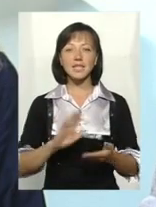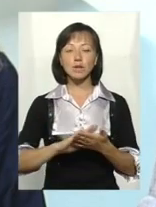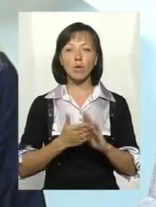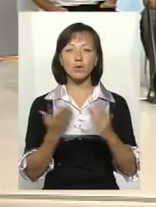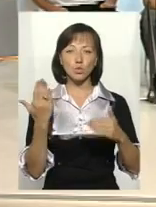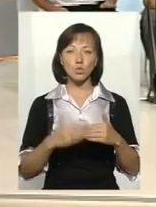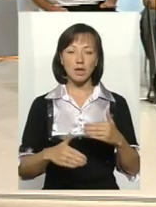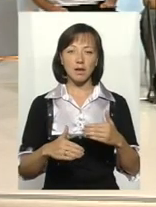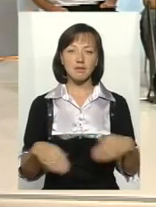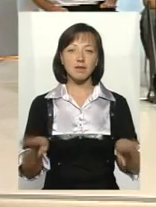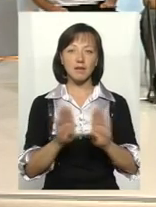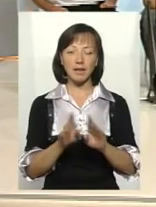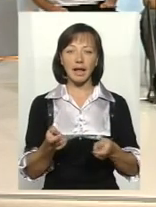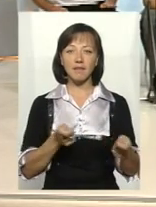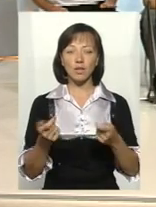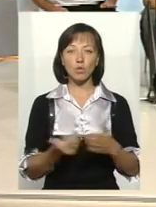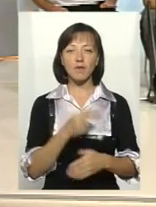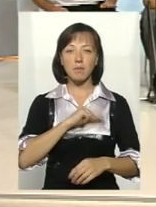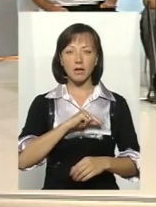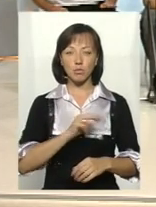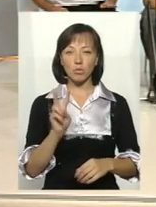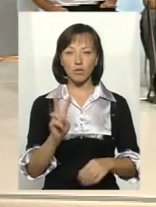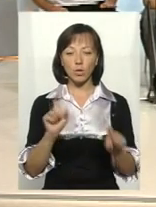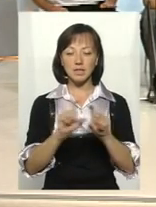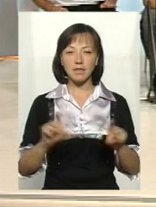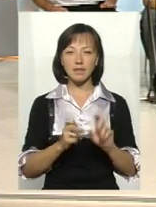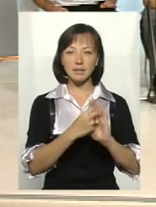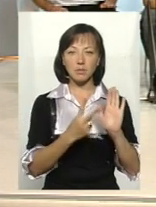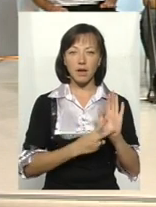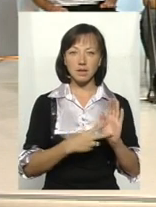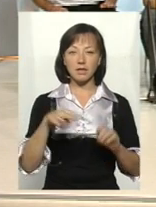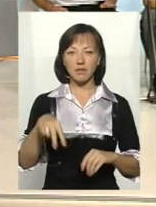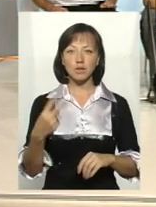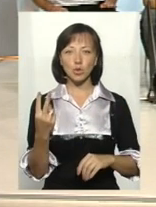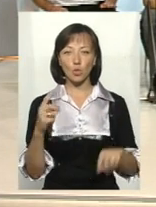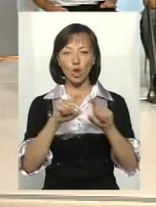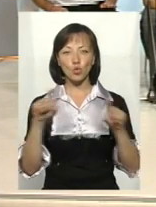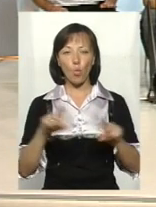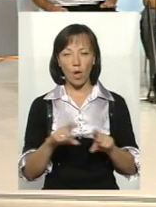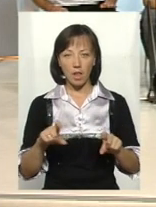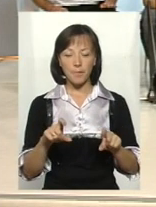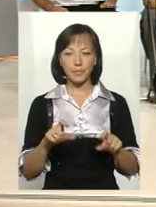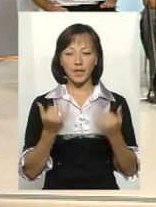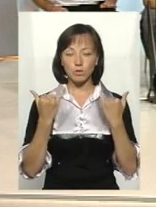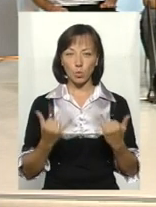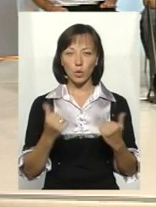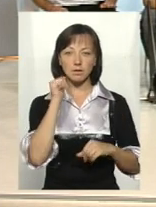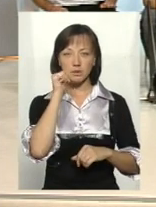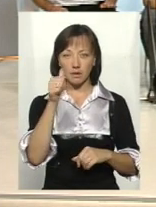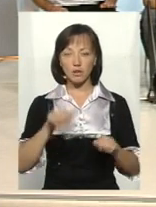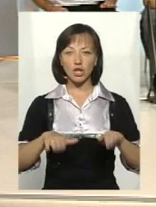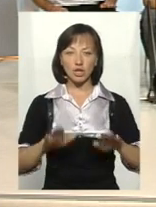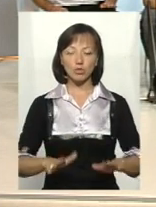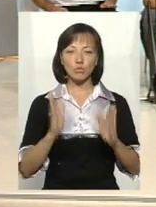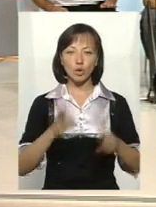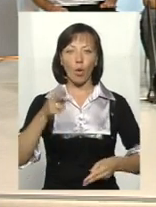закрита, керівники нові працюють по 2 закладах, а це 17-22 школа. Буквально сьогодні-завтра рішення